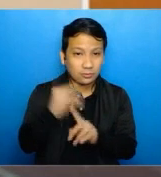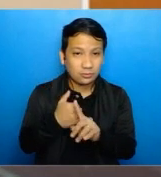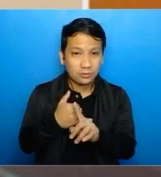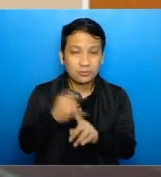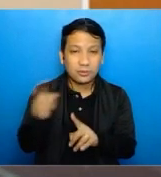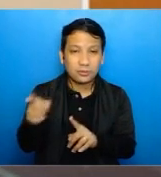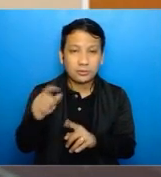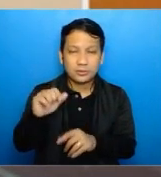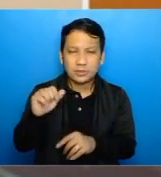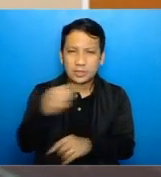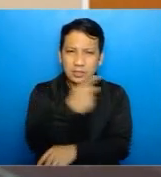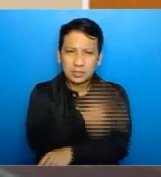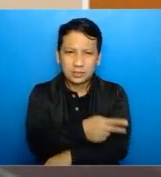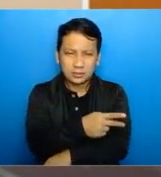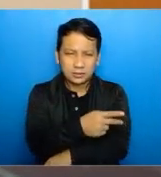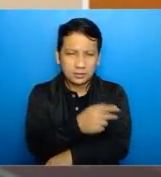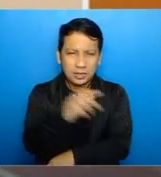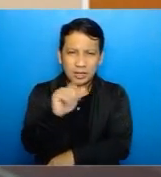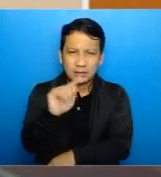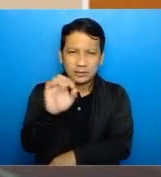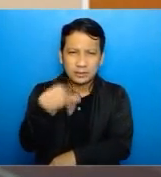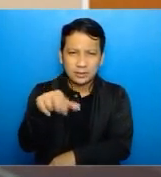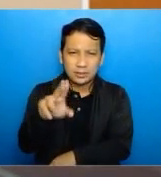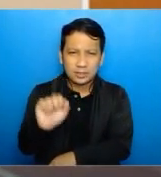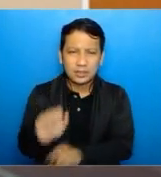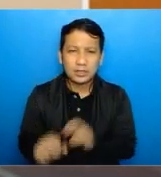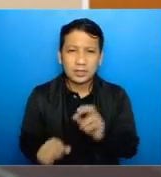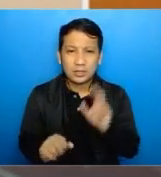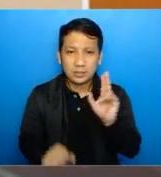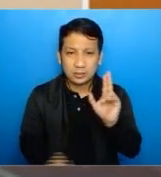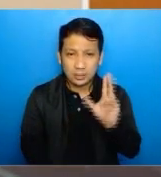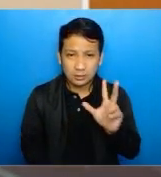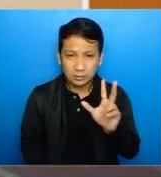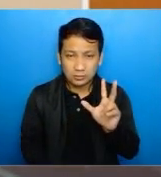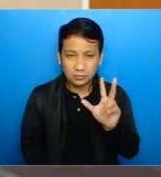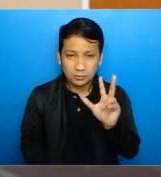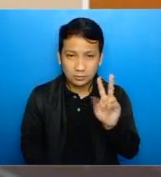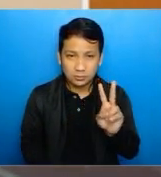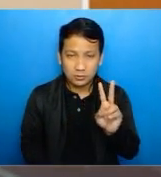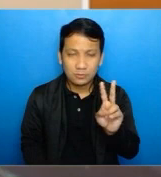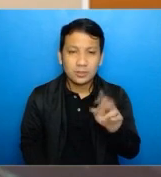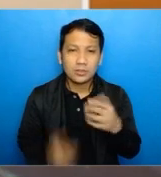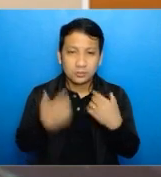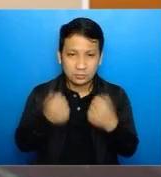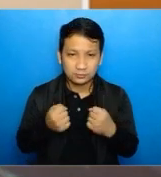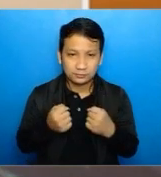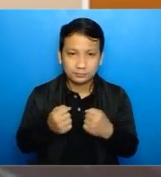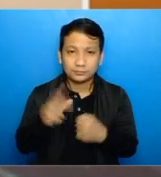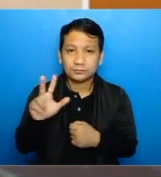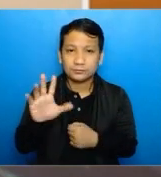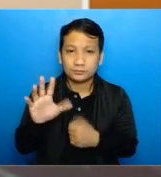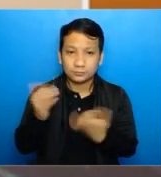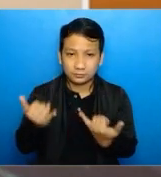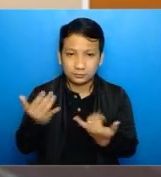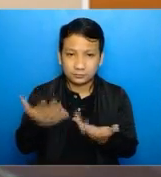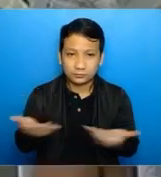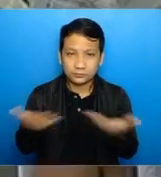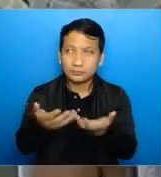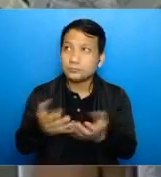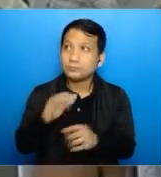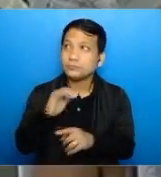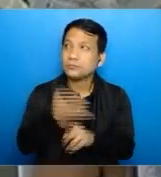Antique. 32 naman ang gumaling para sa total na 35 Delta variant cases sa bansa as of July